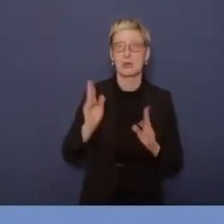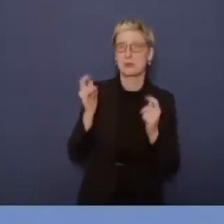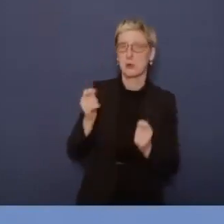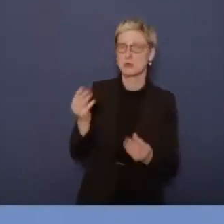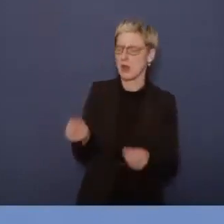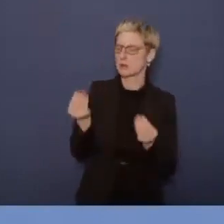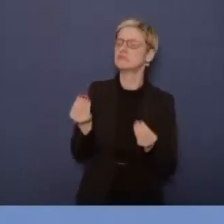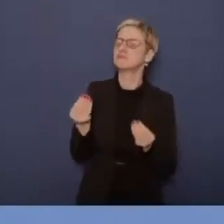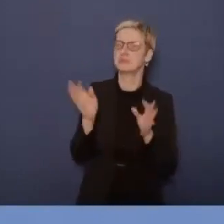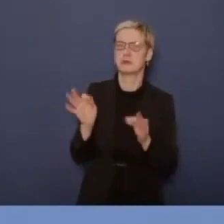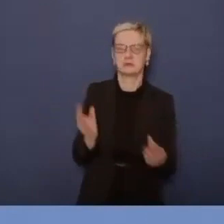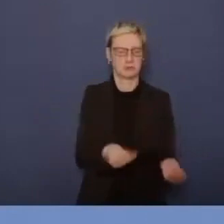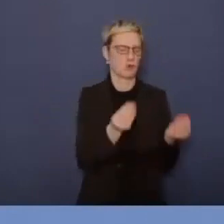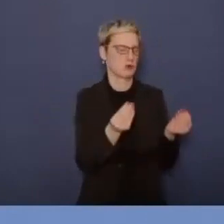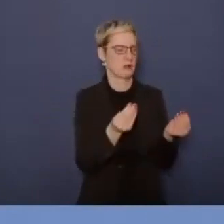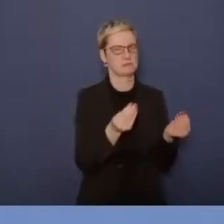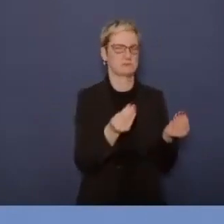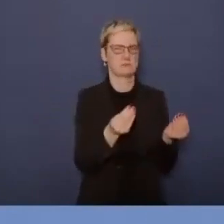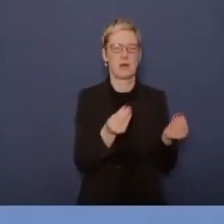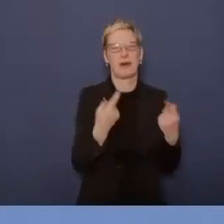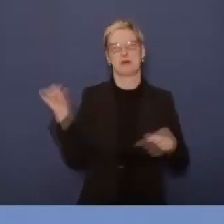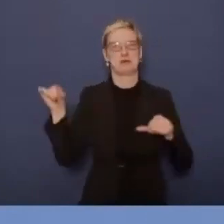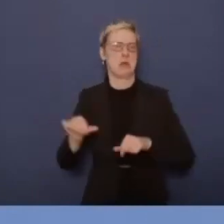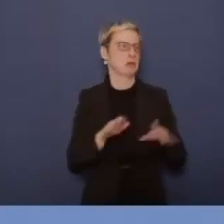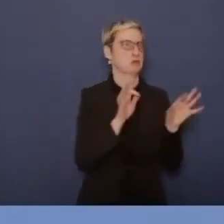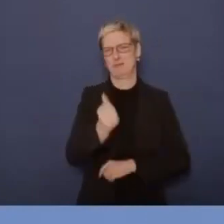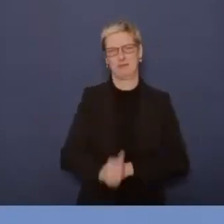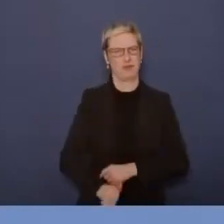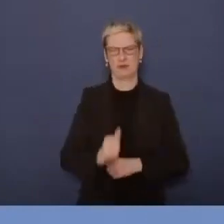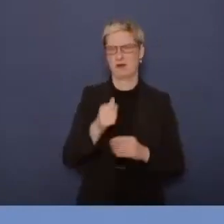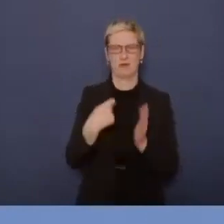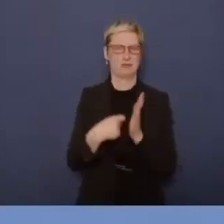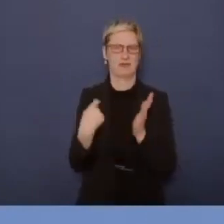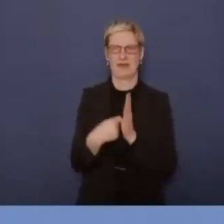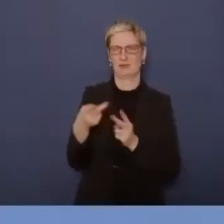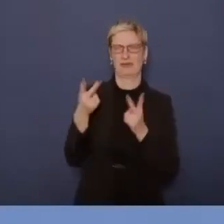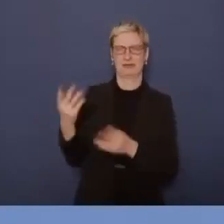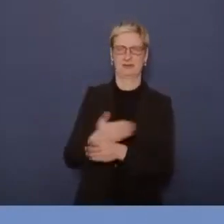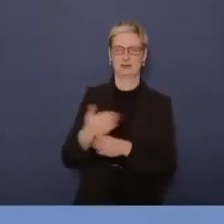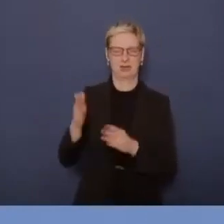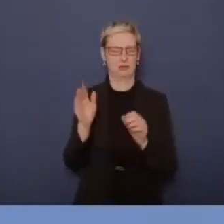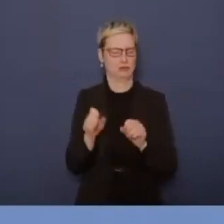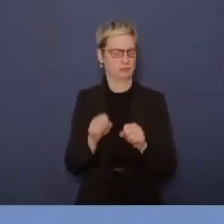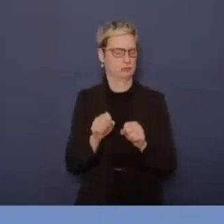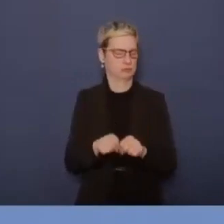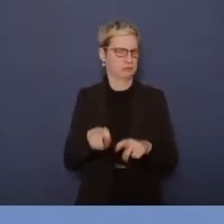aber ich möchte als Minister hier nicht eintreten, also, und somit ist das, also muss ich